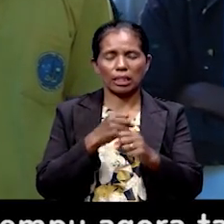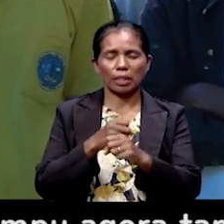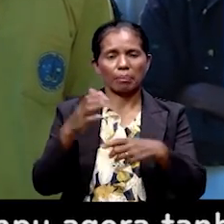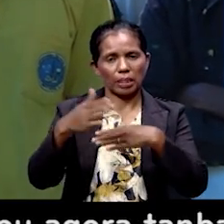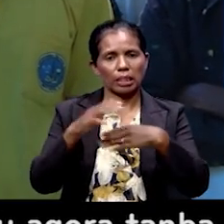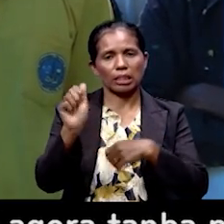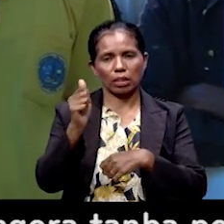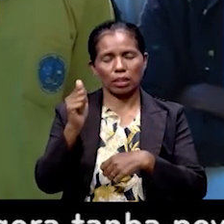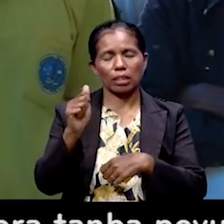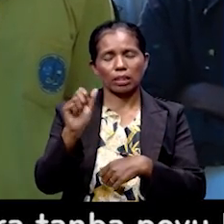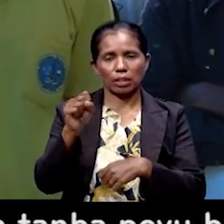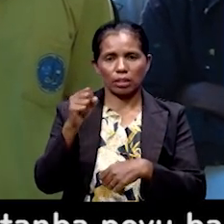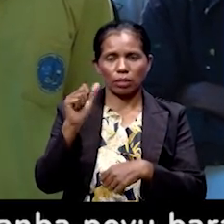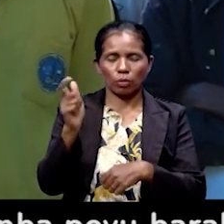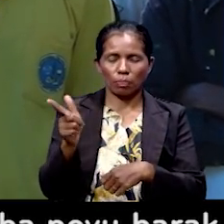iha ukunan idane,